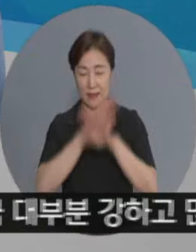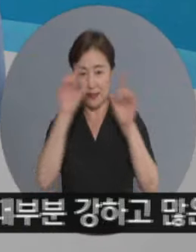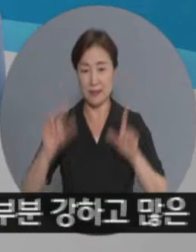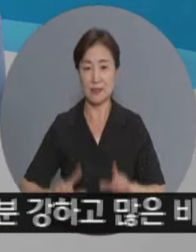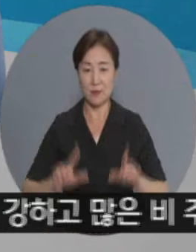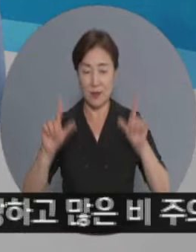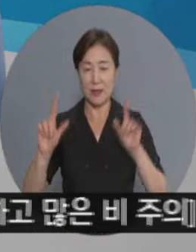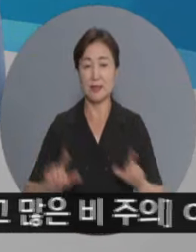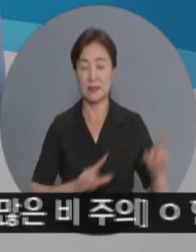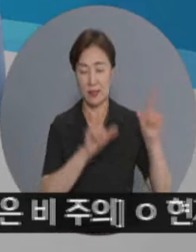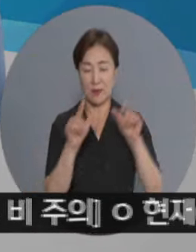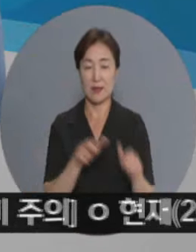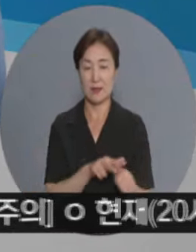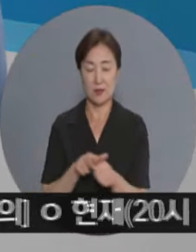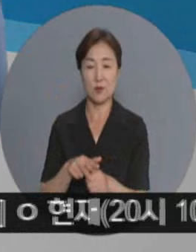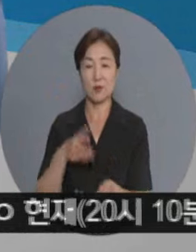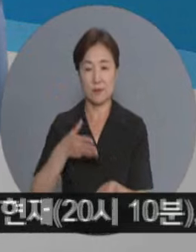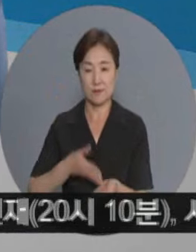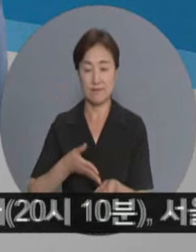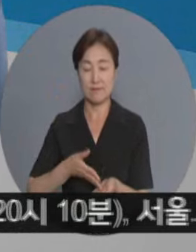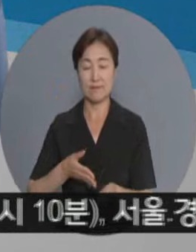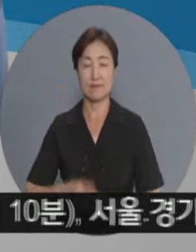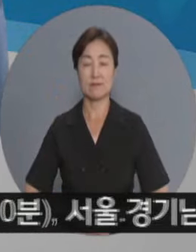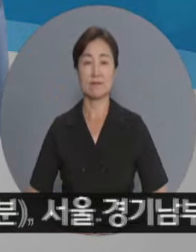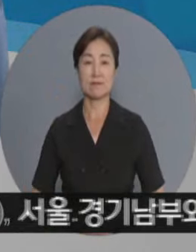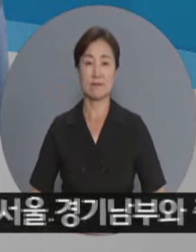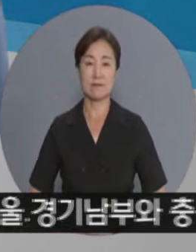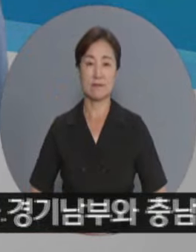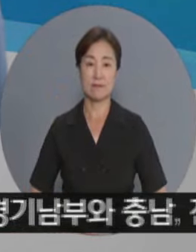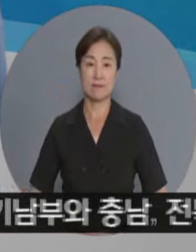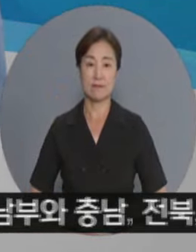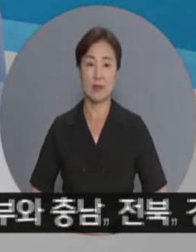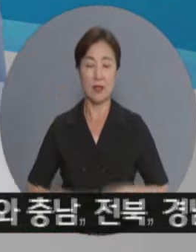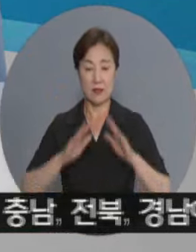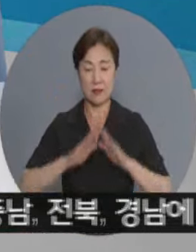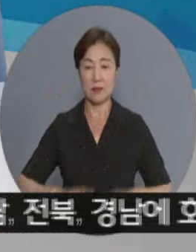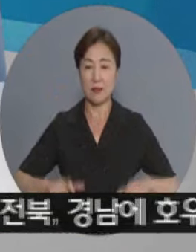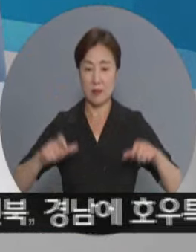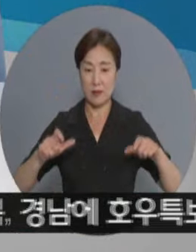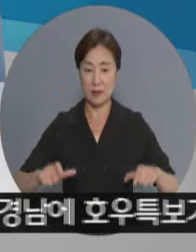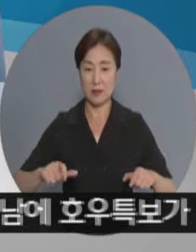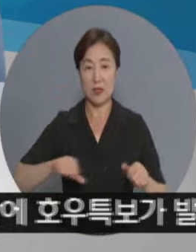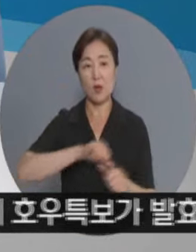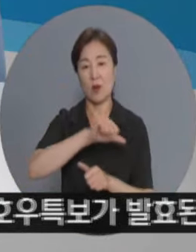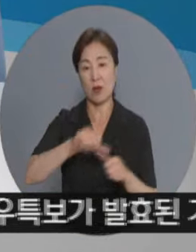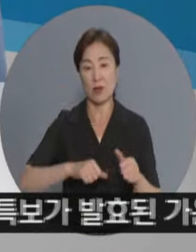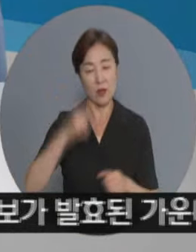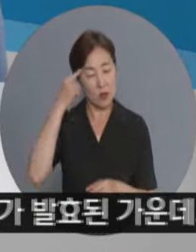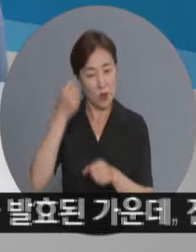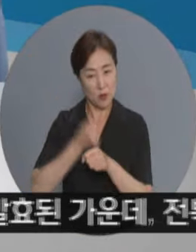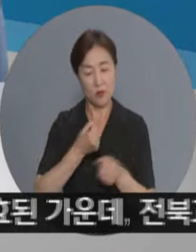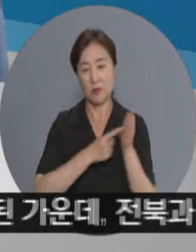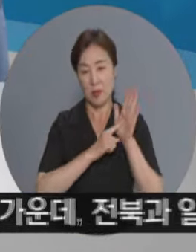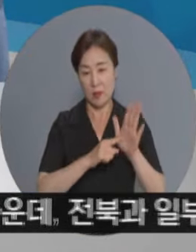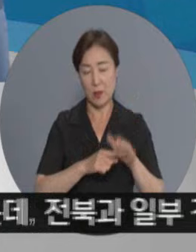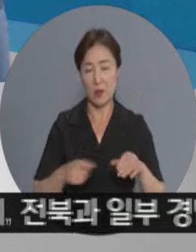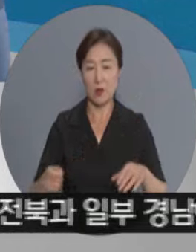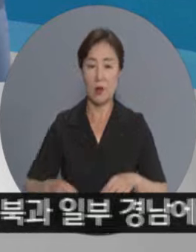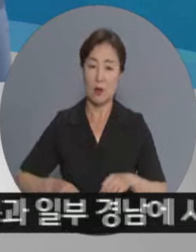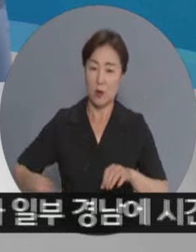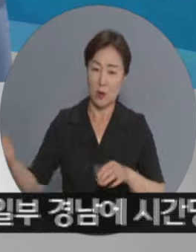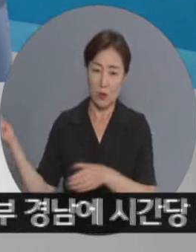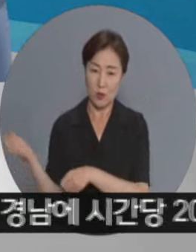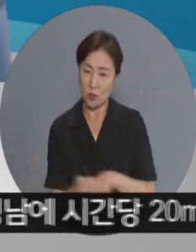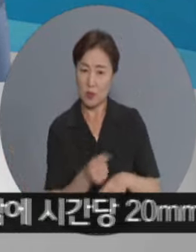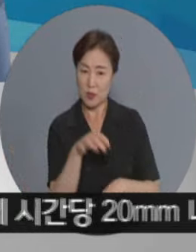날씨와 생활 정보 정리해 드리는 생활 포커스입니다. 전라남도 보건환경연구원이 골프장을 대상으로 농약